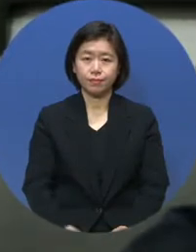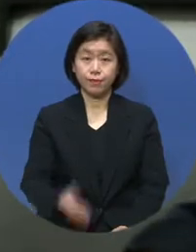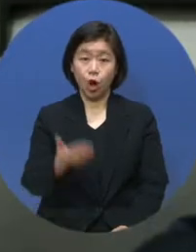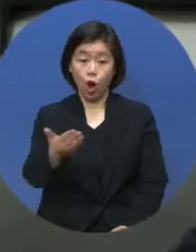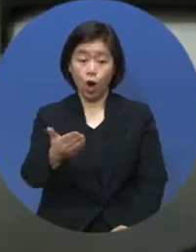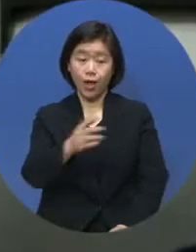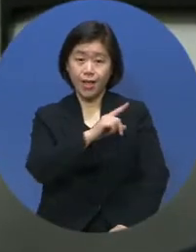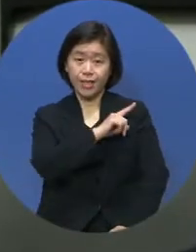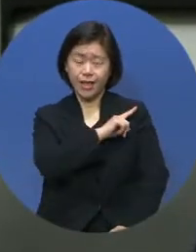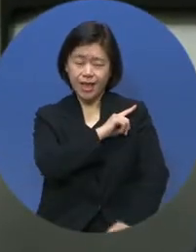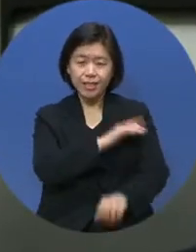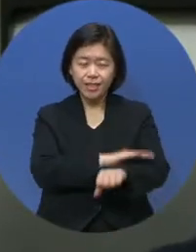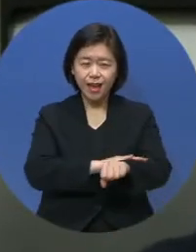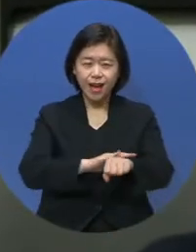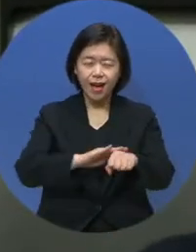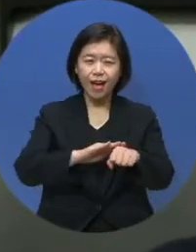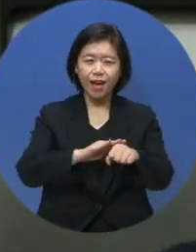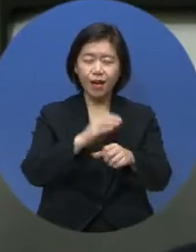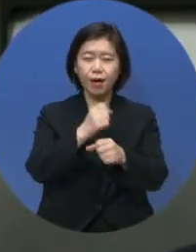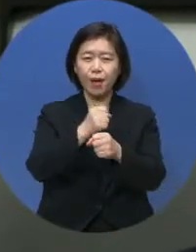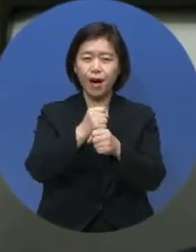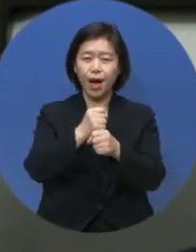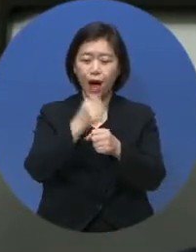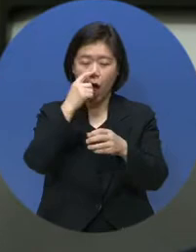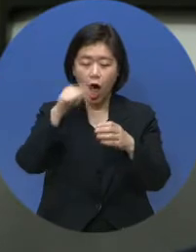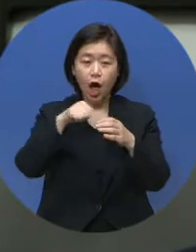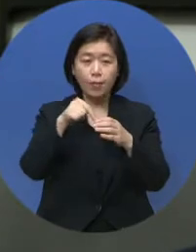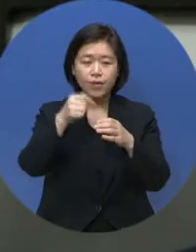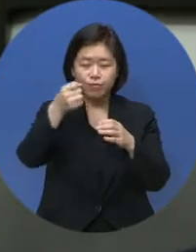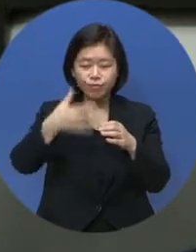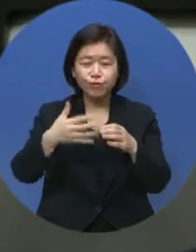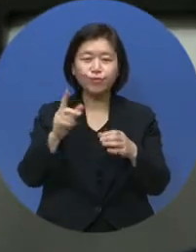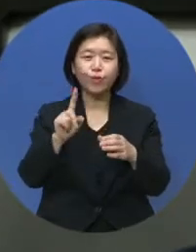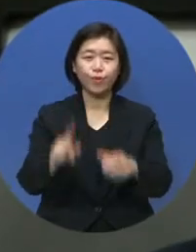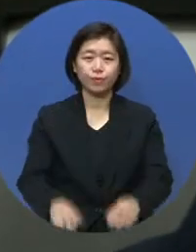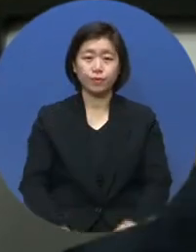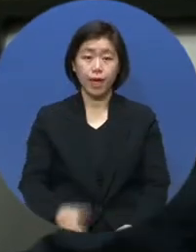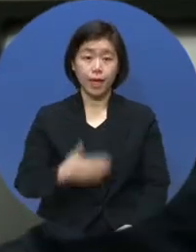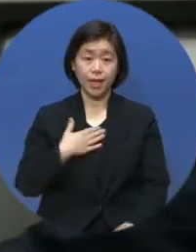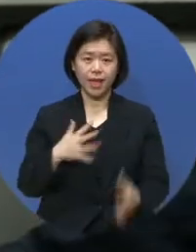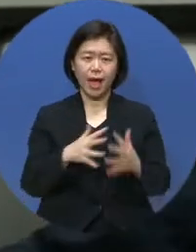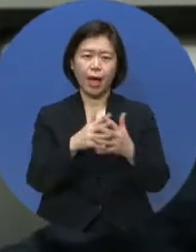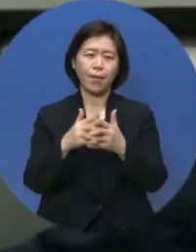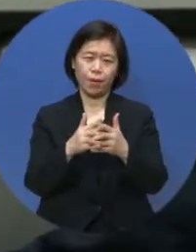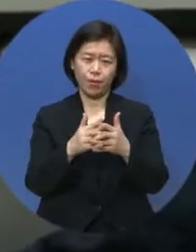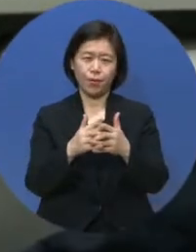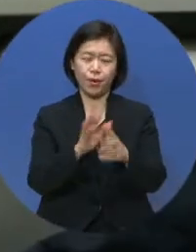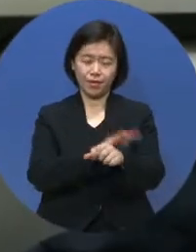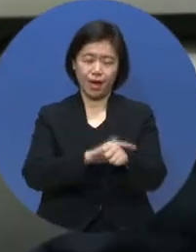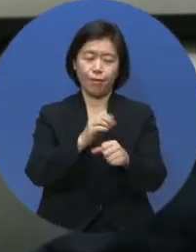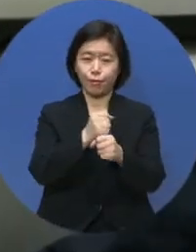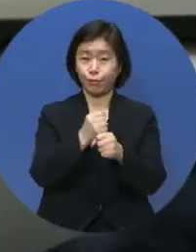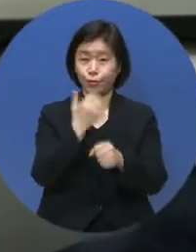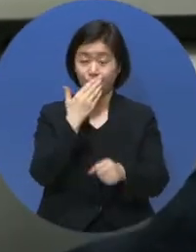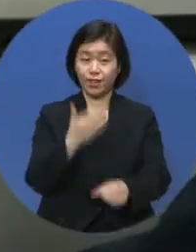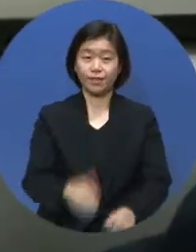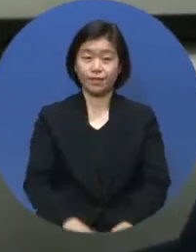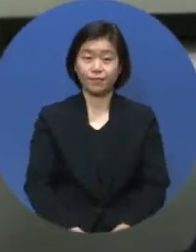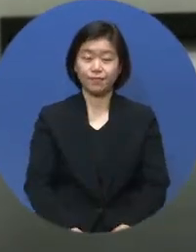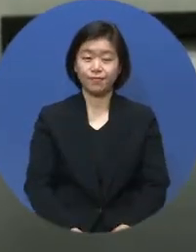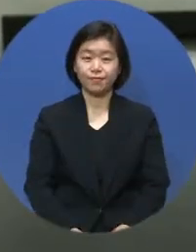가장 자신 있게 만들 수 있는 메뉴가 어떤 메뉴가 있어요? 저는 아메리카노입니다. 아메리카노?